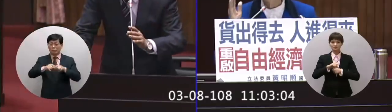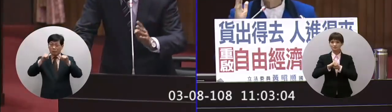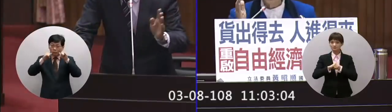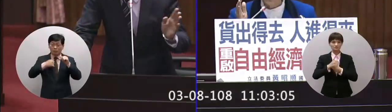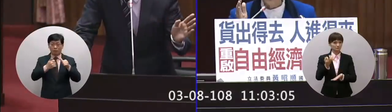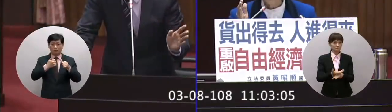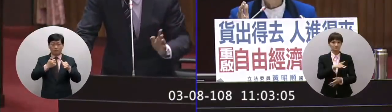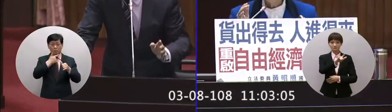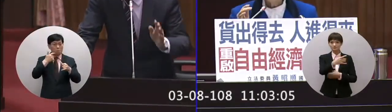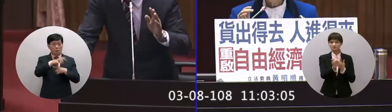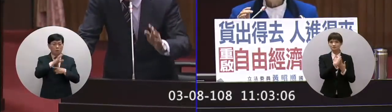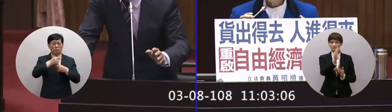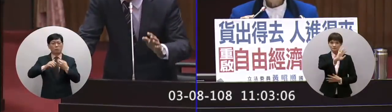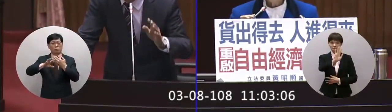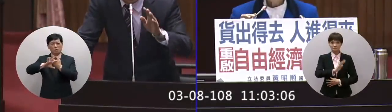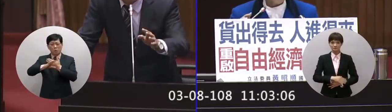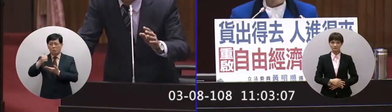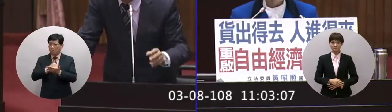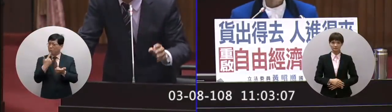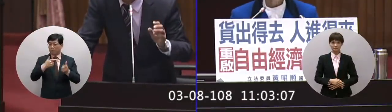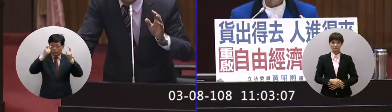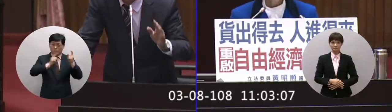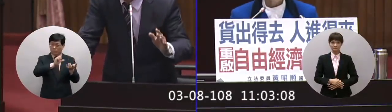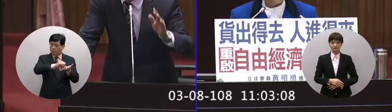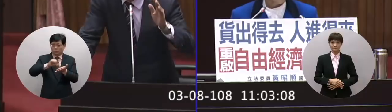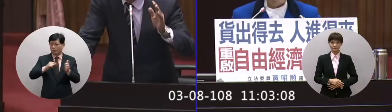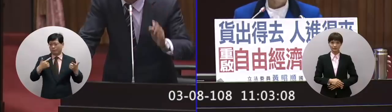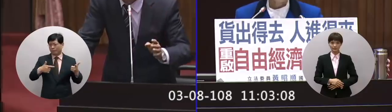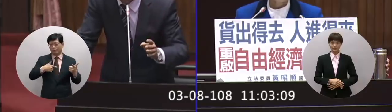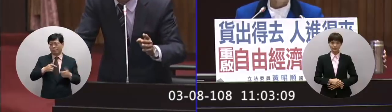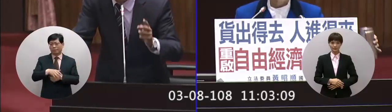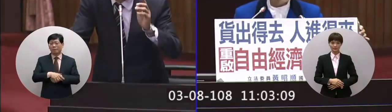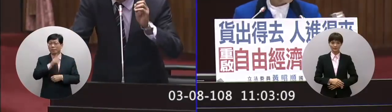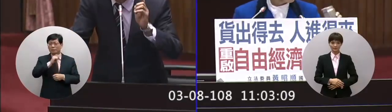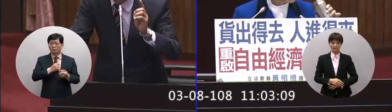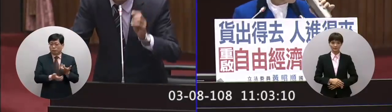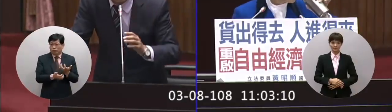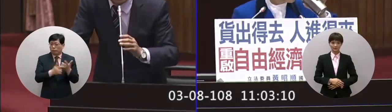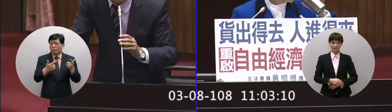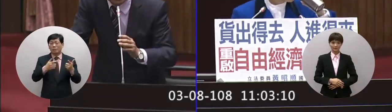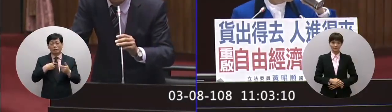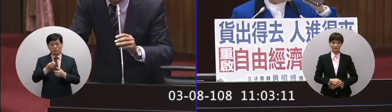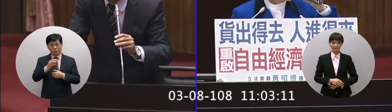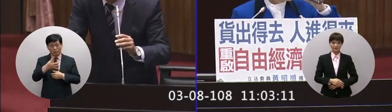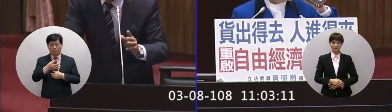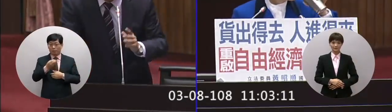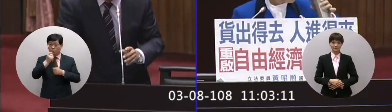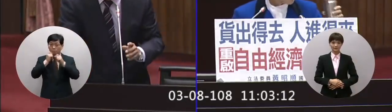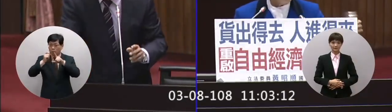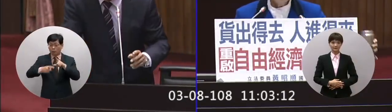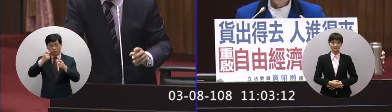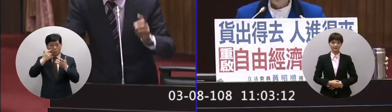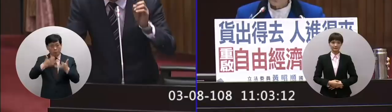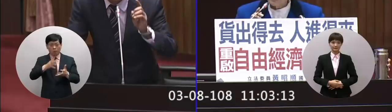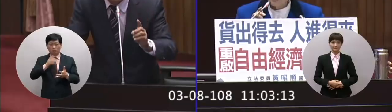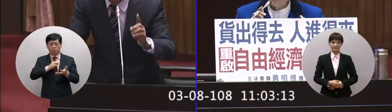浓的红豆都会来自国外，而不是用高雄自己本身红豆去做红豆馅，因为食品业者里面他们最在乎